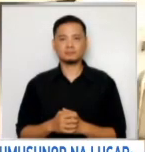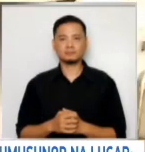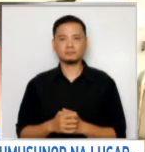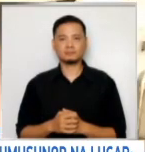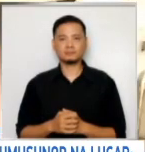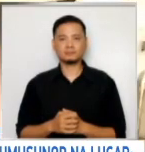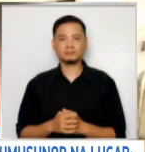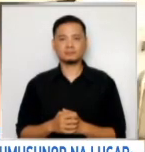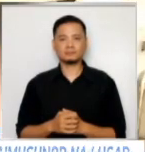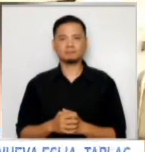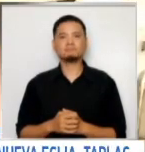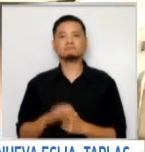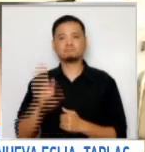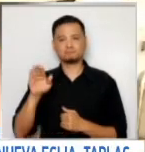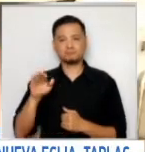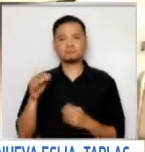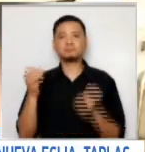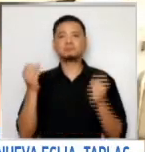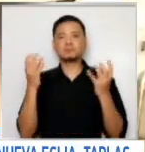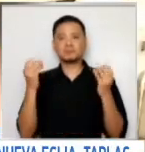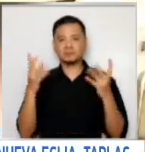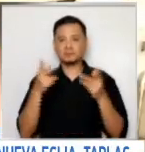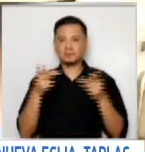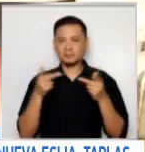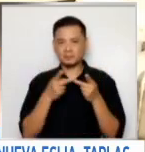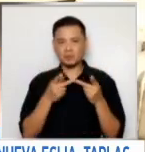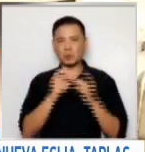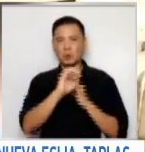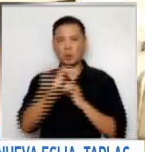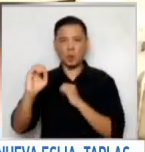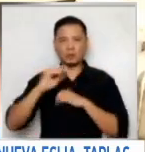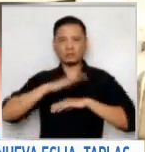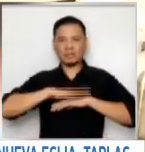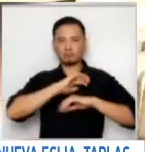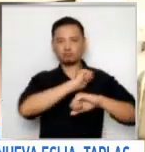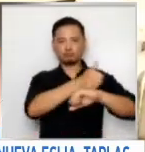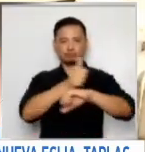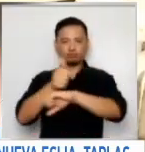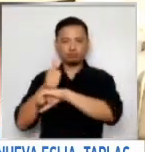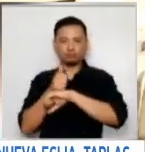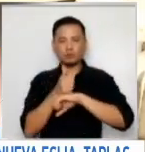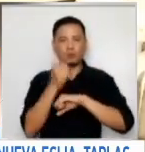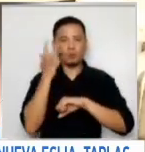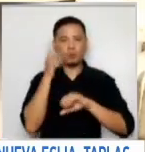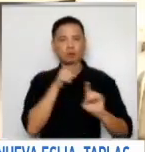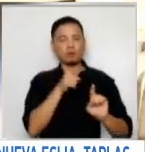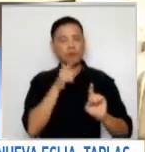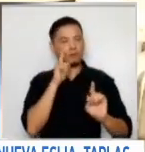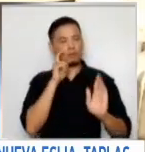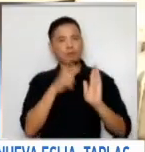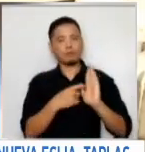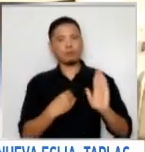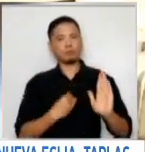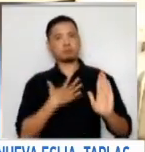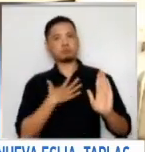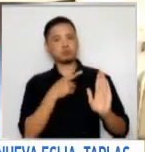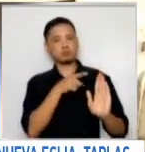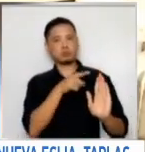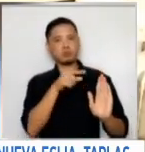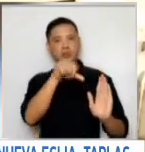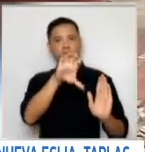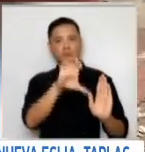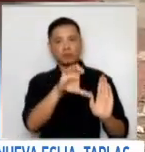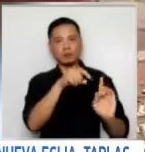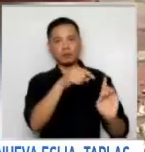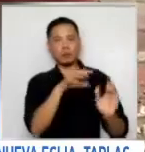Connie, marami na ang lugar ang nagtayo ng sarili nilang community pantry matapos nilang ma-inspire sa sinimulan sa Maginhawa, Quezon City. Tulad na